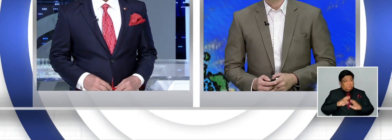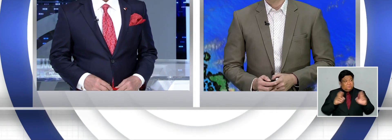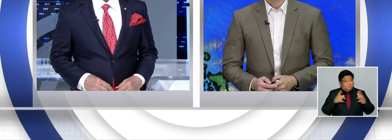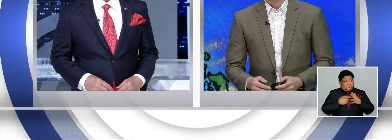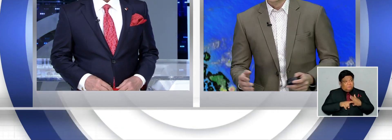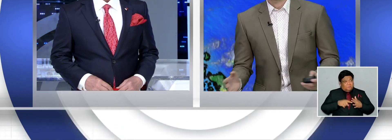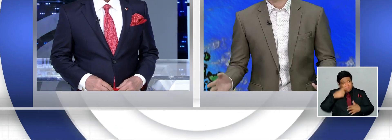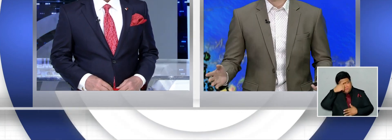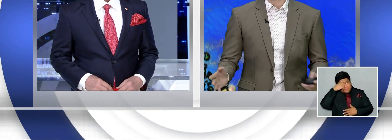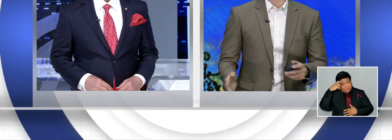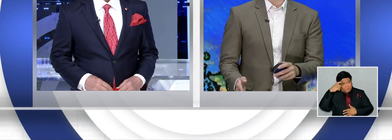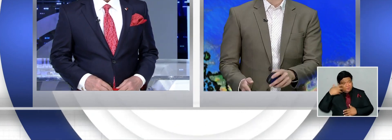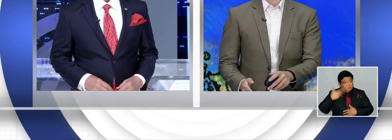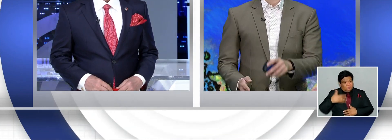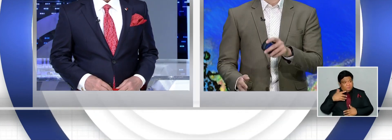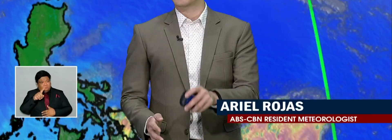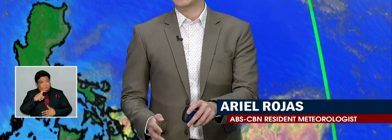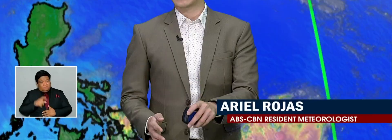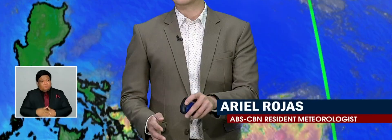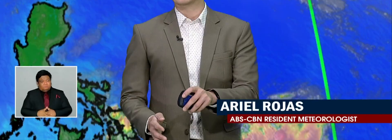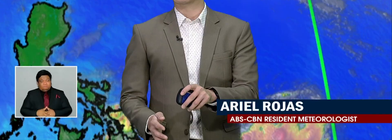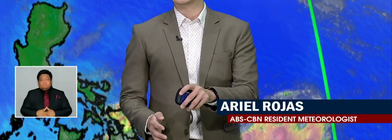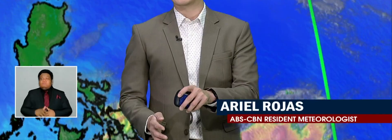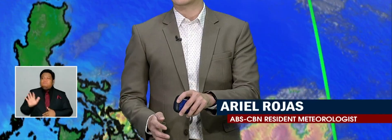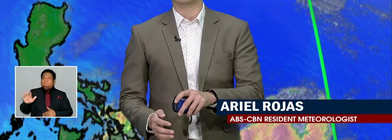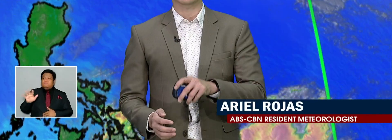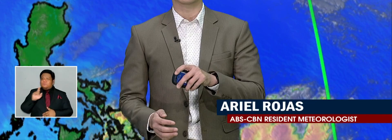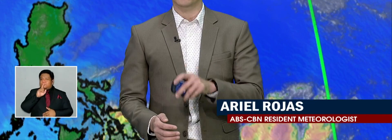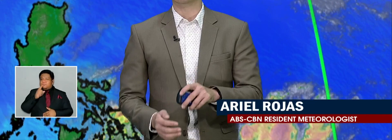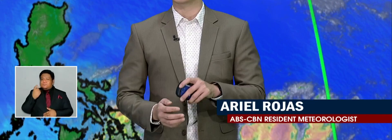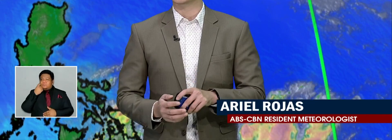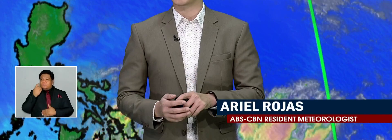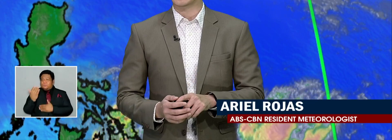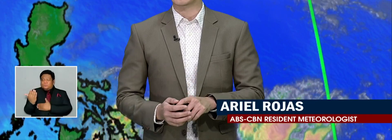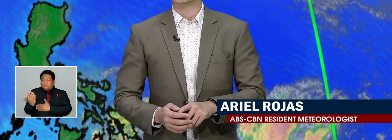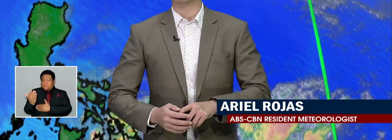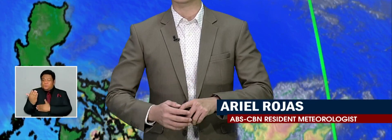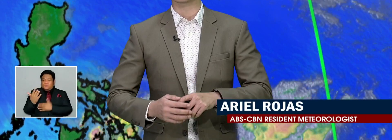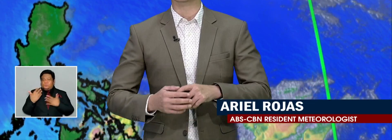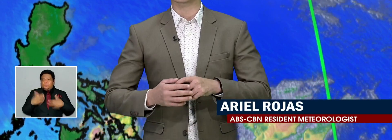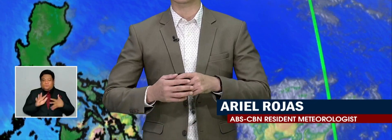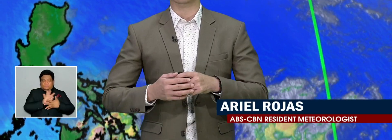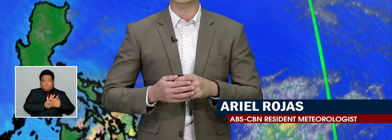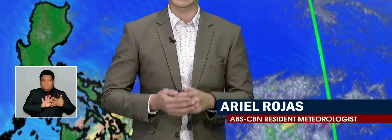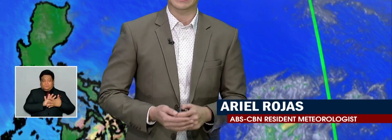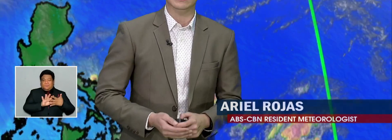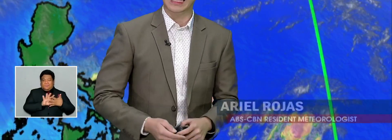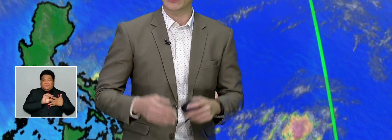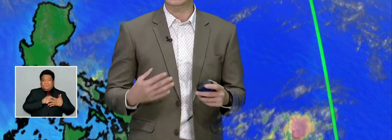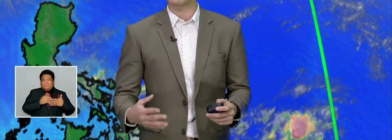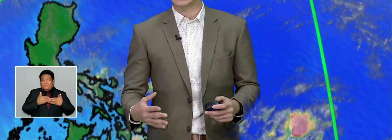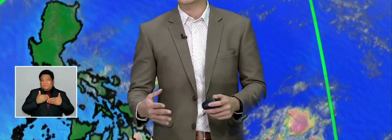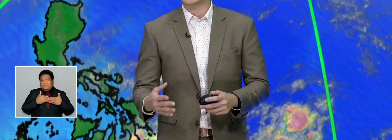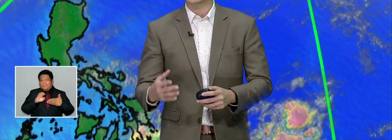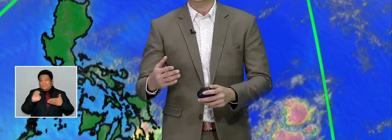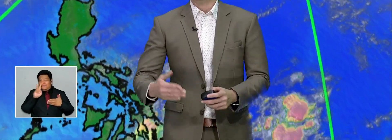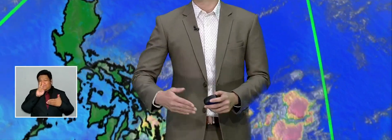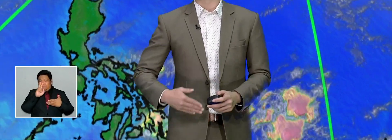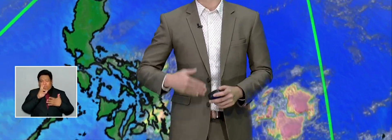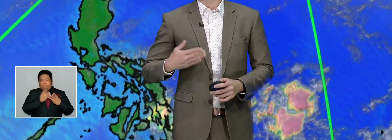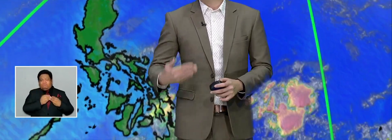ano? Kabayan, una po na nalusaw na kaninang madaling araw ang low pressure area sa may Eastern Visayas. Ayon sa